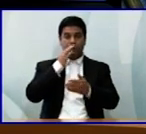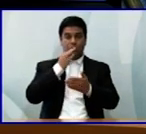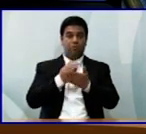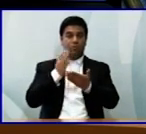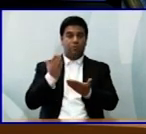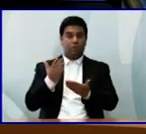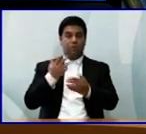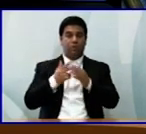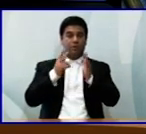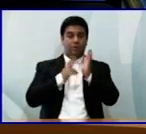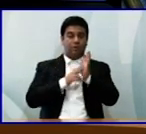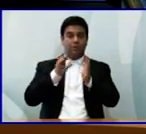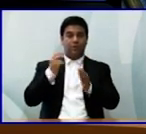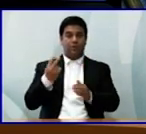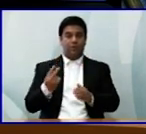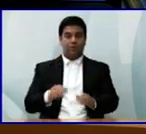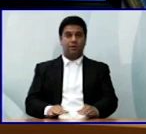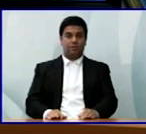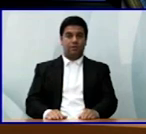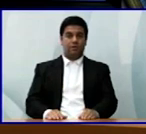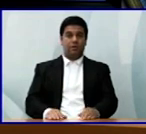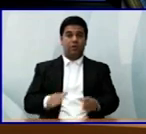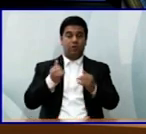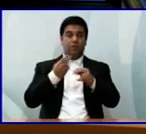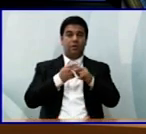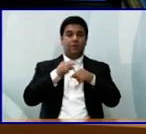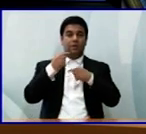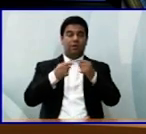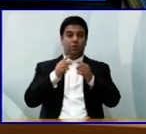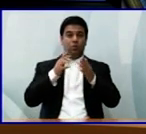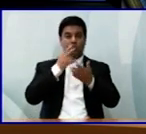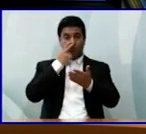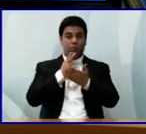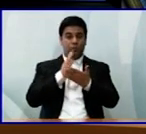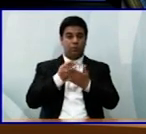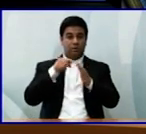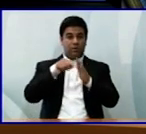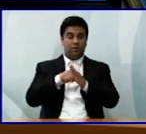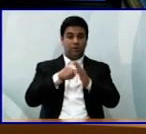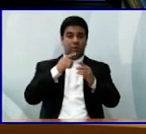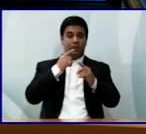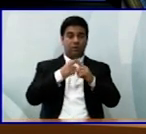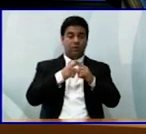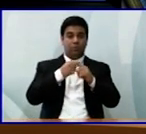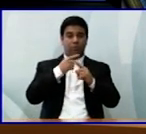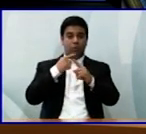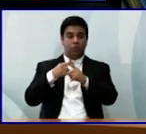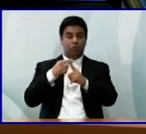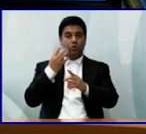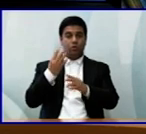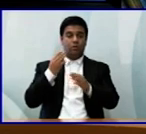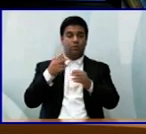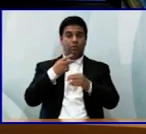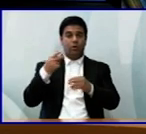bo'ldik. Bu 8 va 2 javoblar ekan. Keling keyingi holatni ko'rib chiqaylik. Demak, x plus 4 barobar 0.